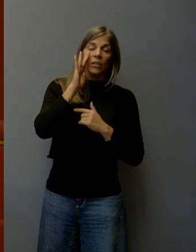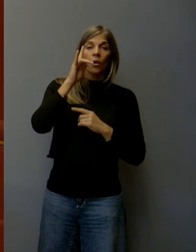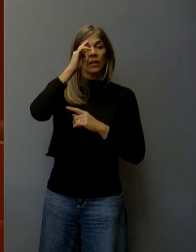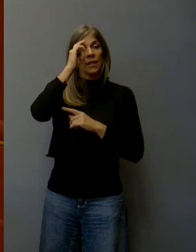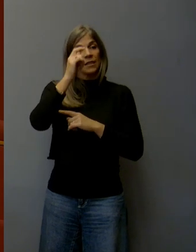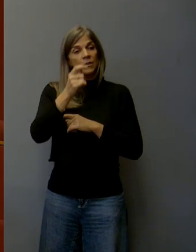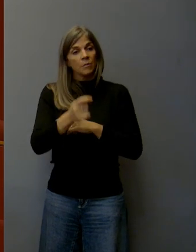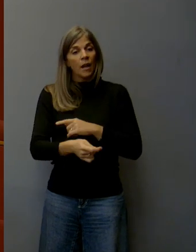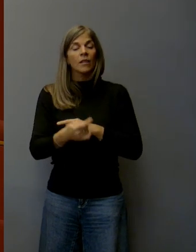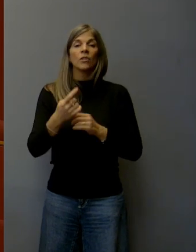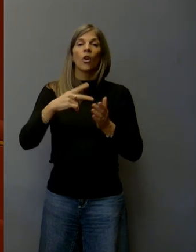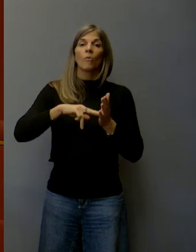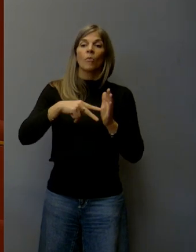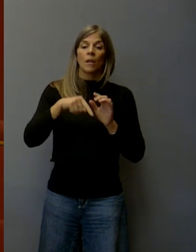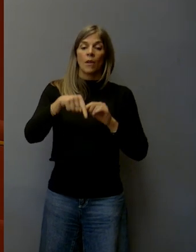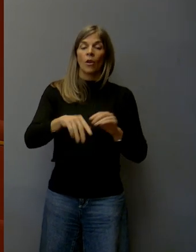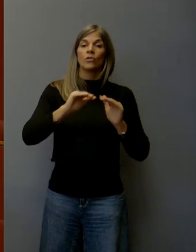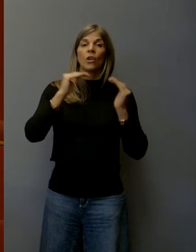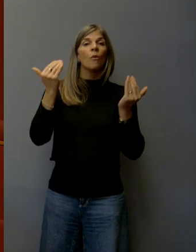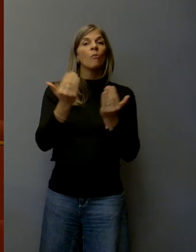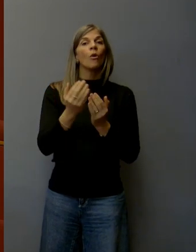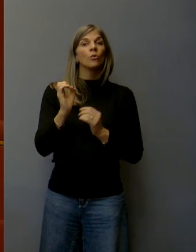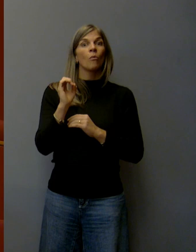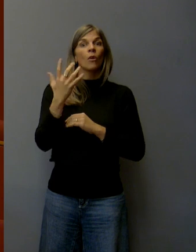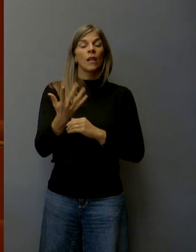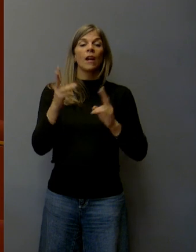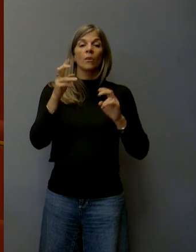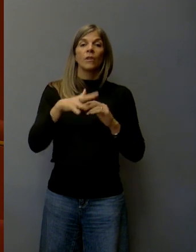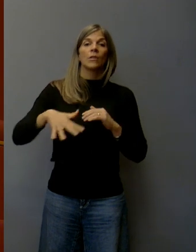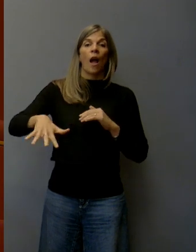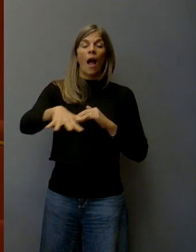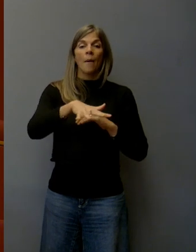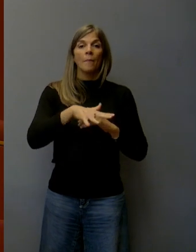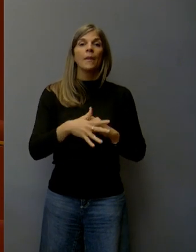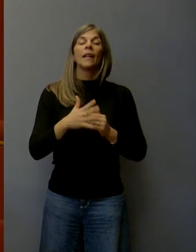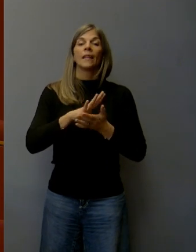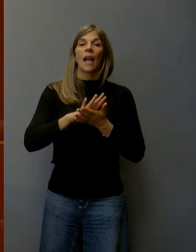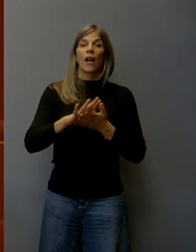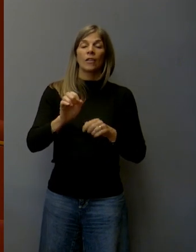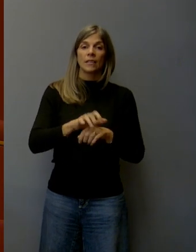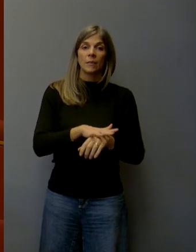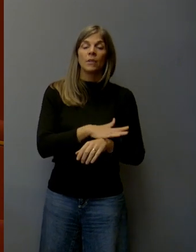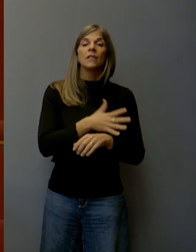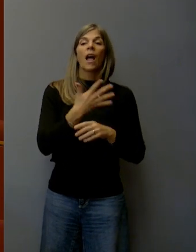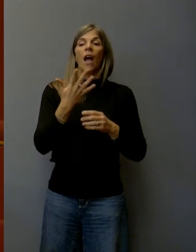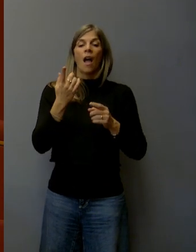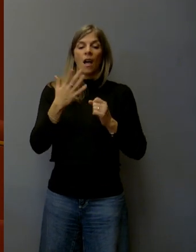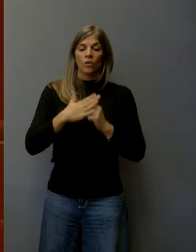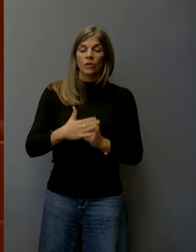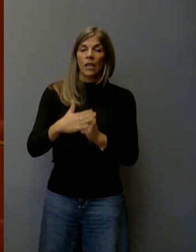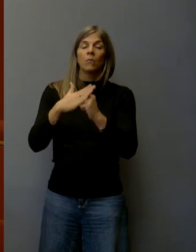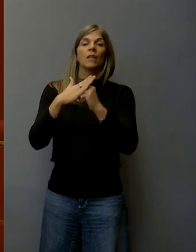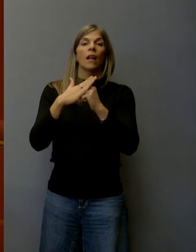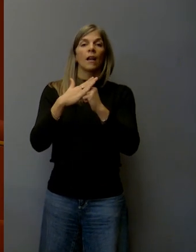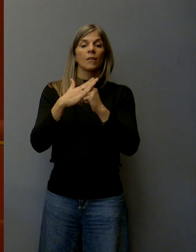istanze oggi del mondo moderno in materia di ambiente ecosensibilità ecocompatibilità Eco sostenibilità